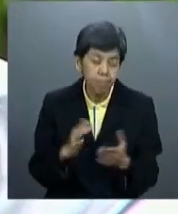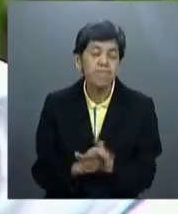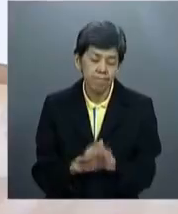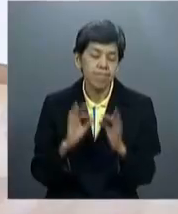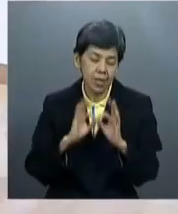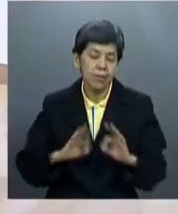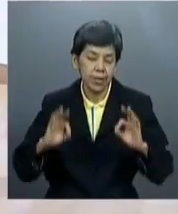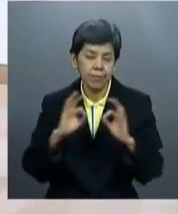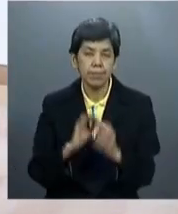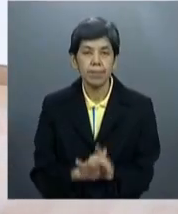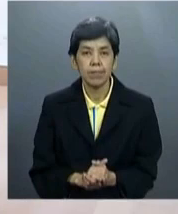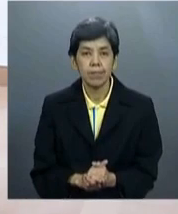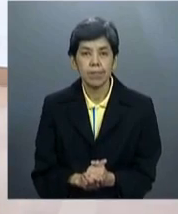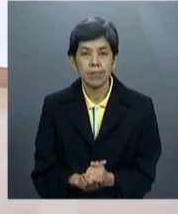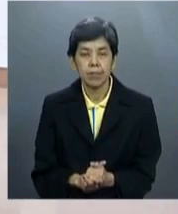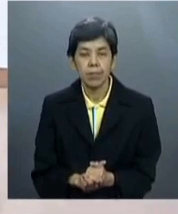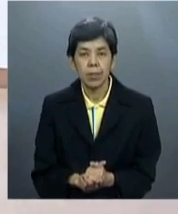ำคัญ